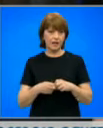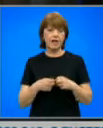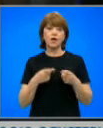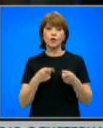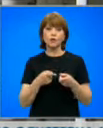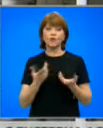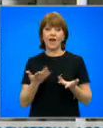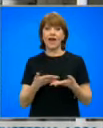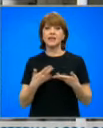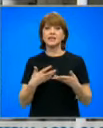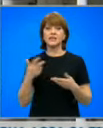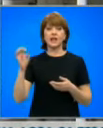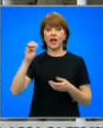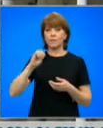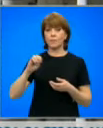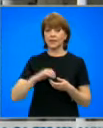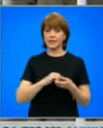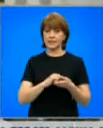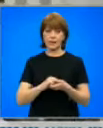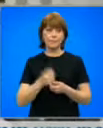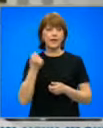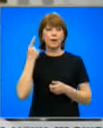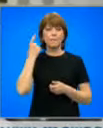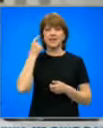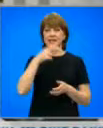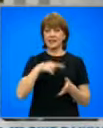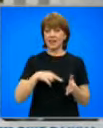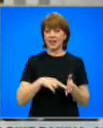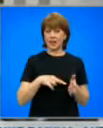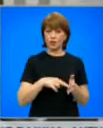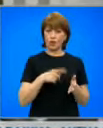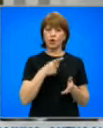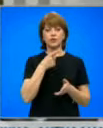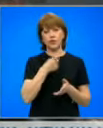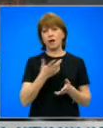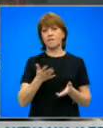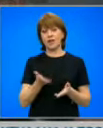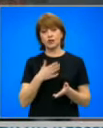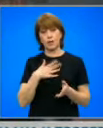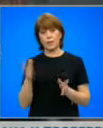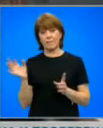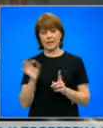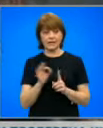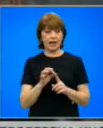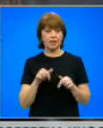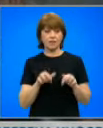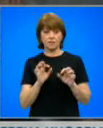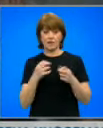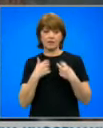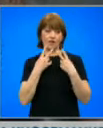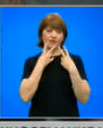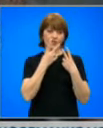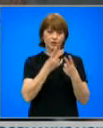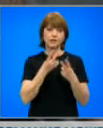на Европейския съюз. Председателят на Комисията по енергетика смята, че мораториумът е постигнал целите си. И в момента виждаме, дори и днес,